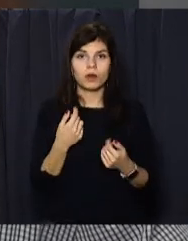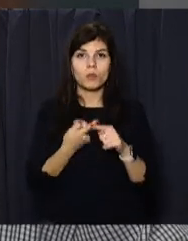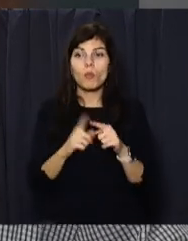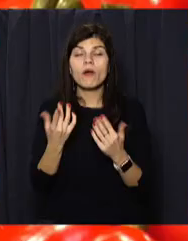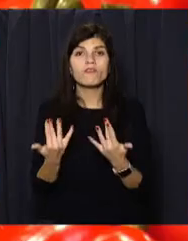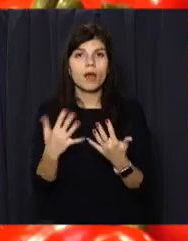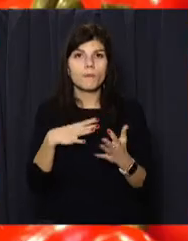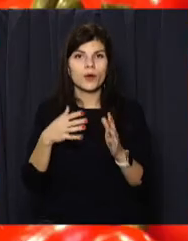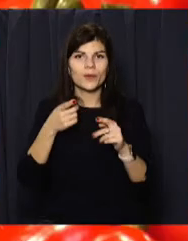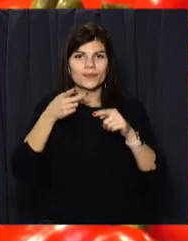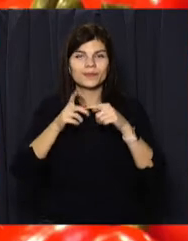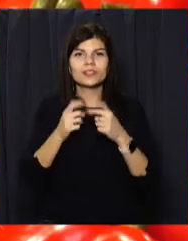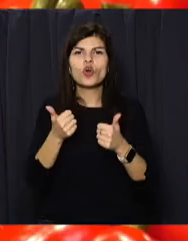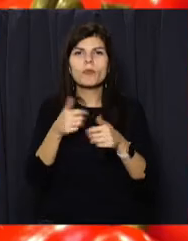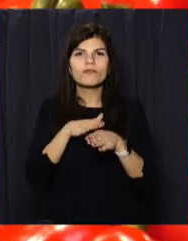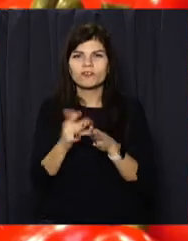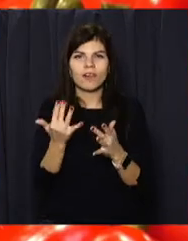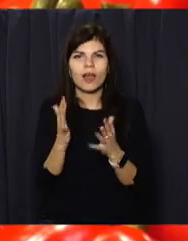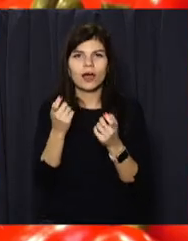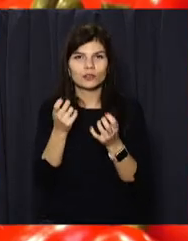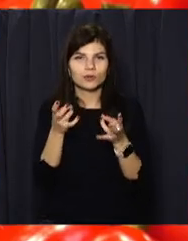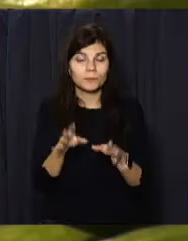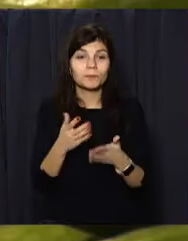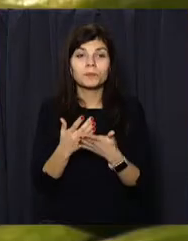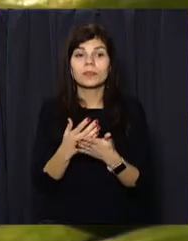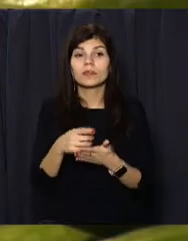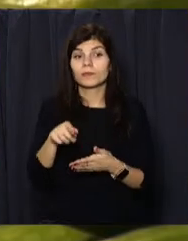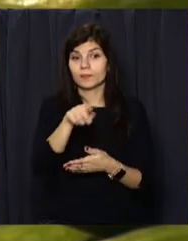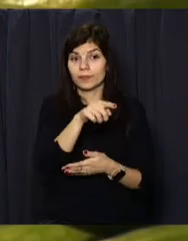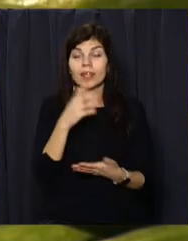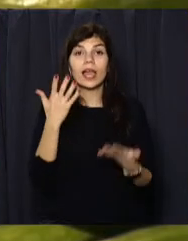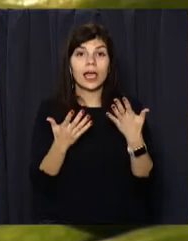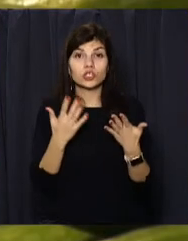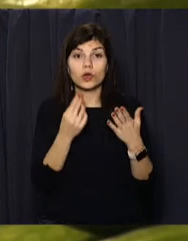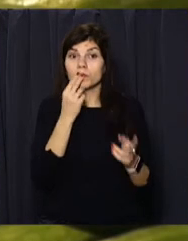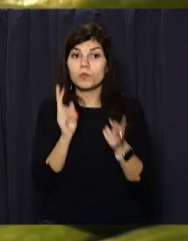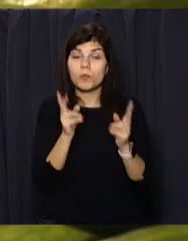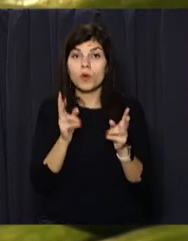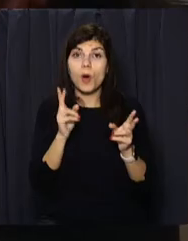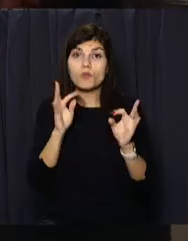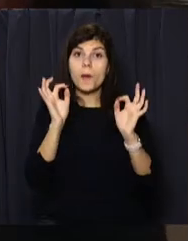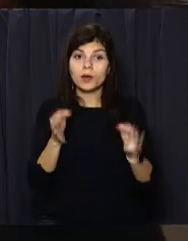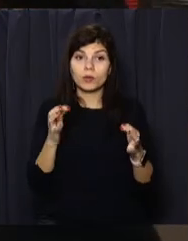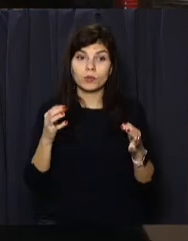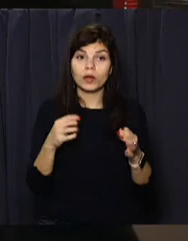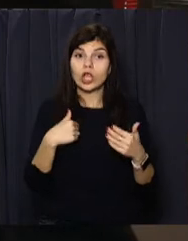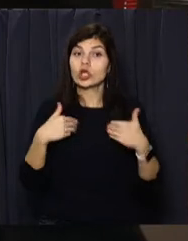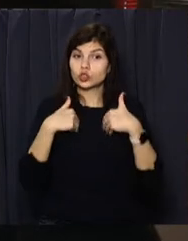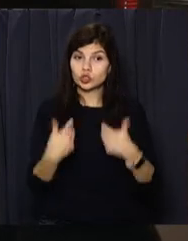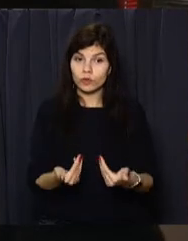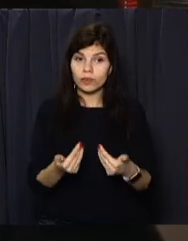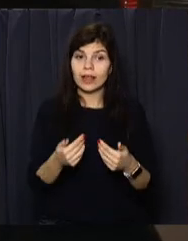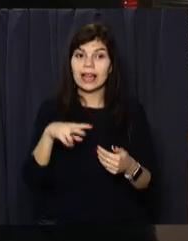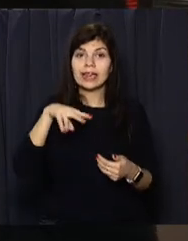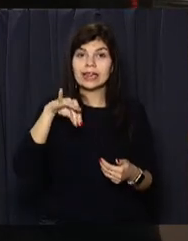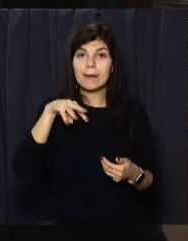видів овочів. Популярні майонезні салати можуть стати корисними та поживними, якщо їх приготувати по-здоровому. Я раджу використовувати лимони